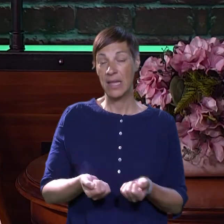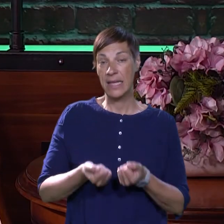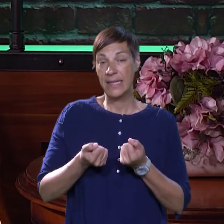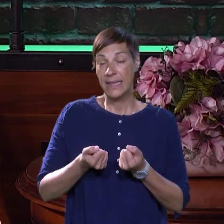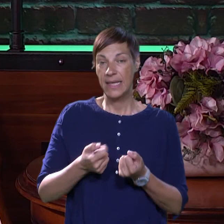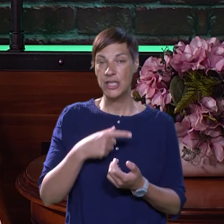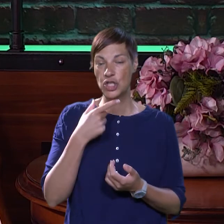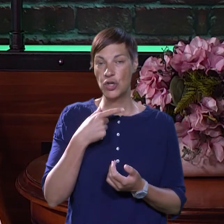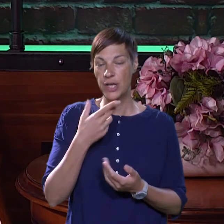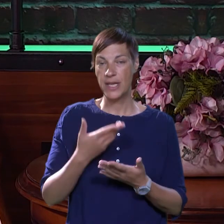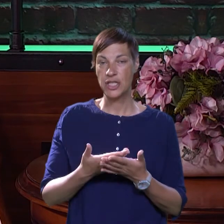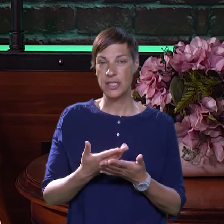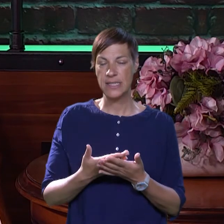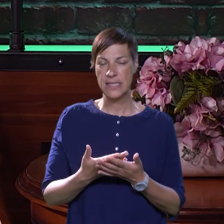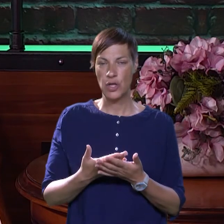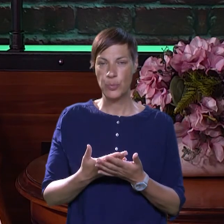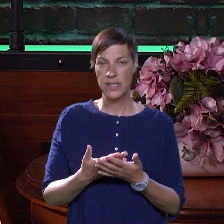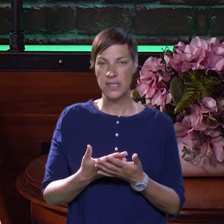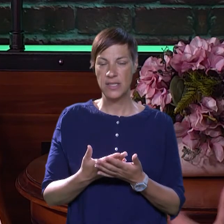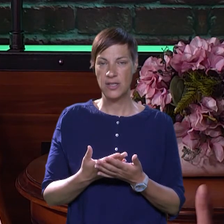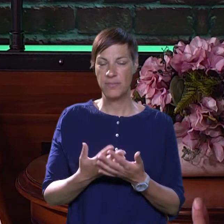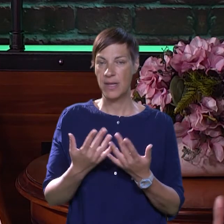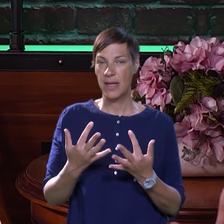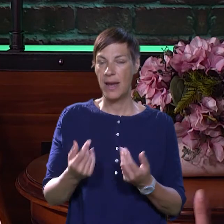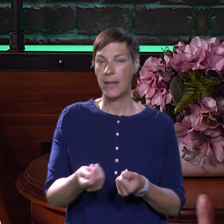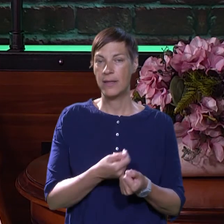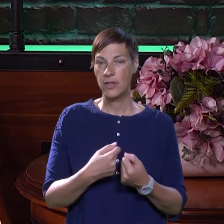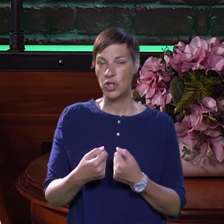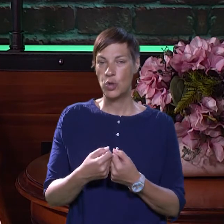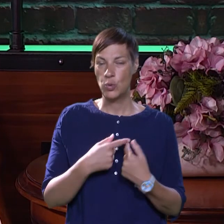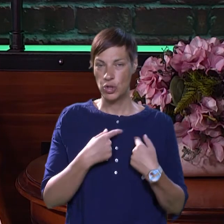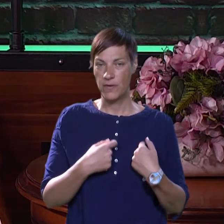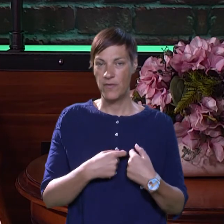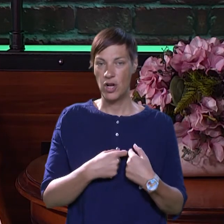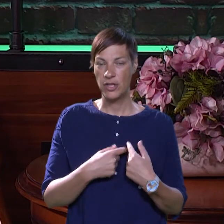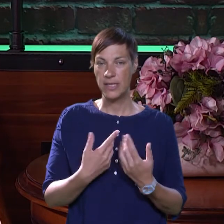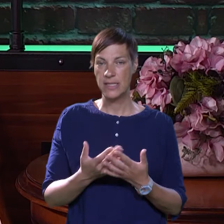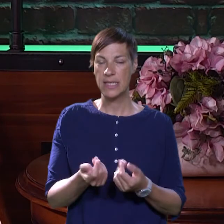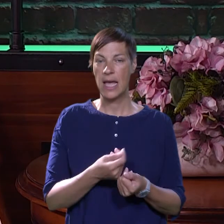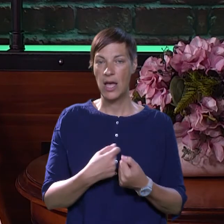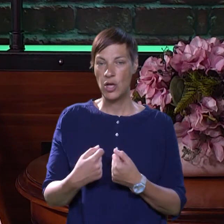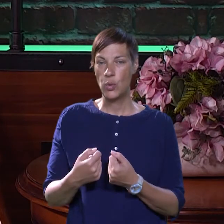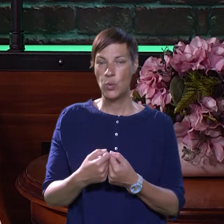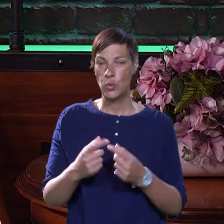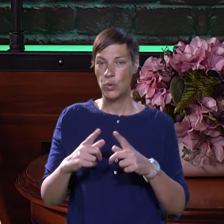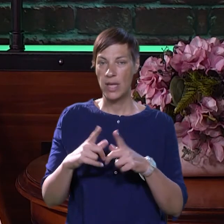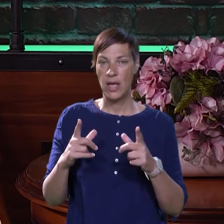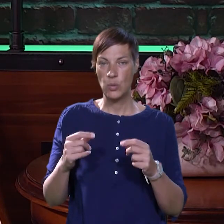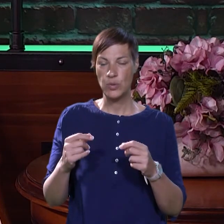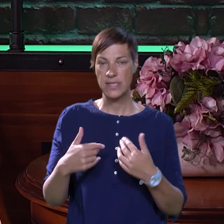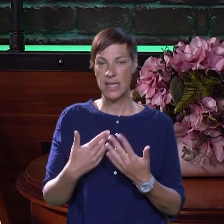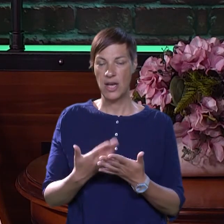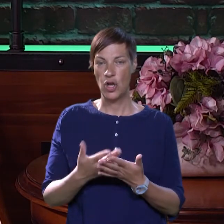Teško je u stvari reći, s obzirom na to da... Brojna društva, volonterska, da, druge. Znači udruge, ustanove,